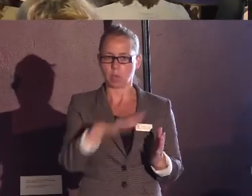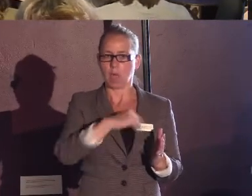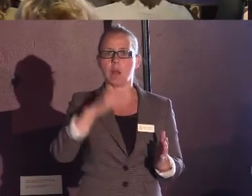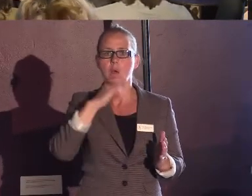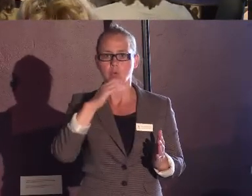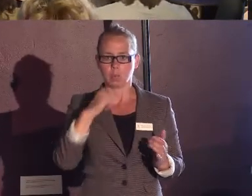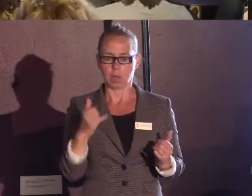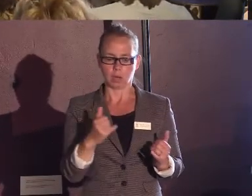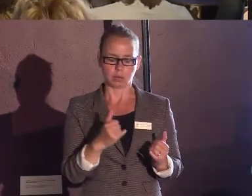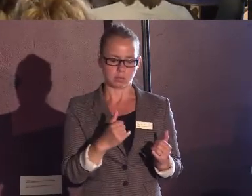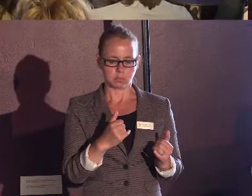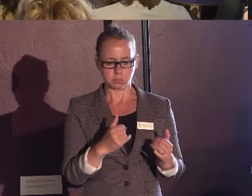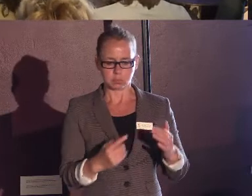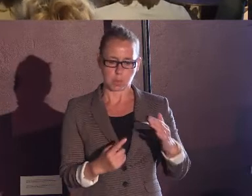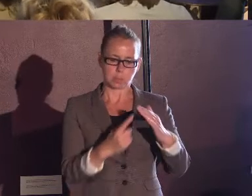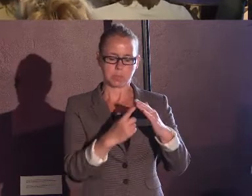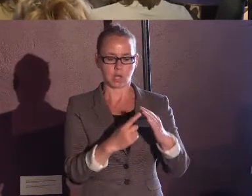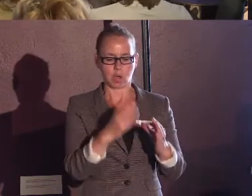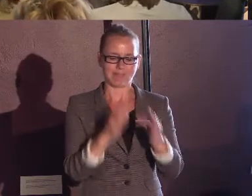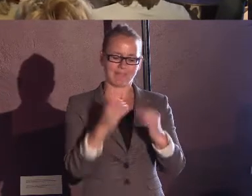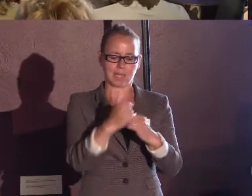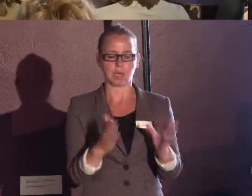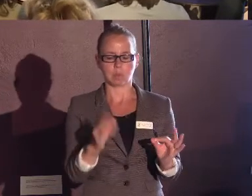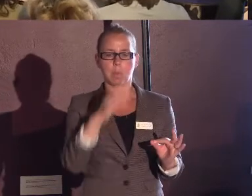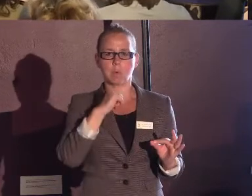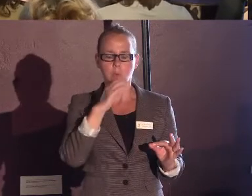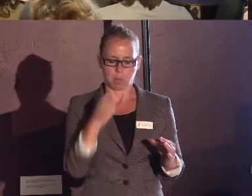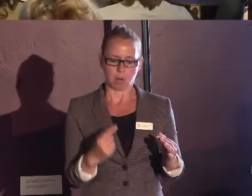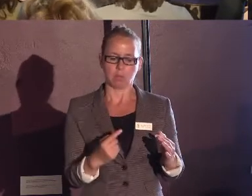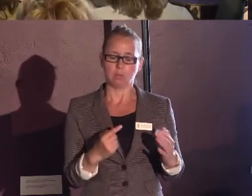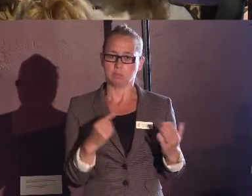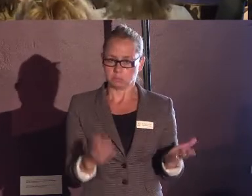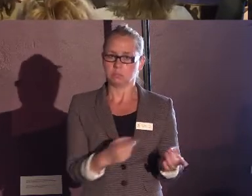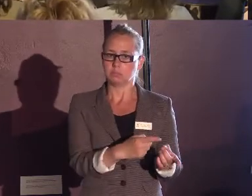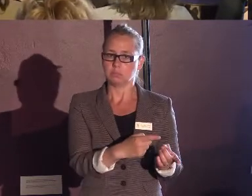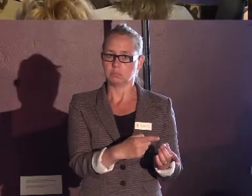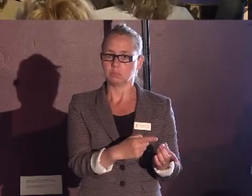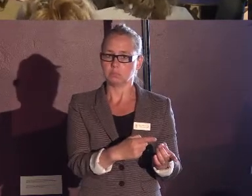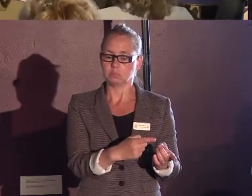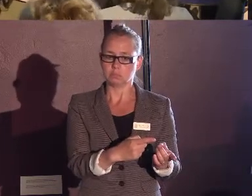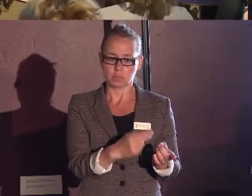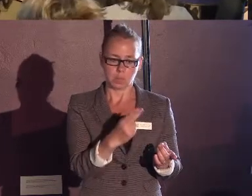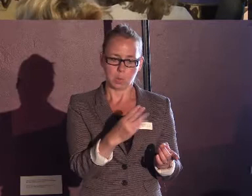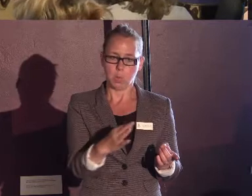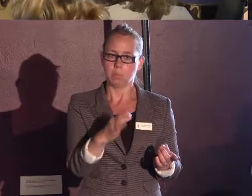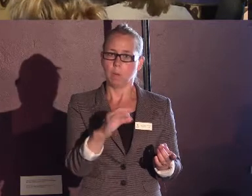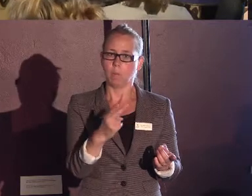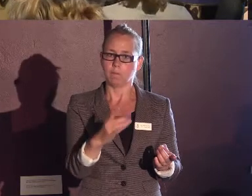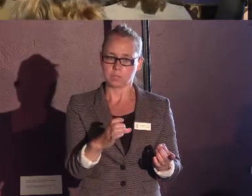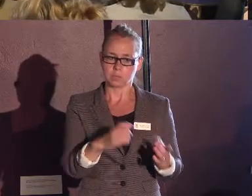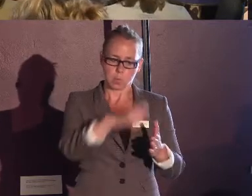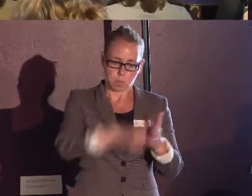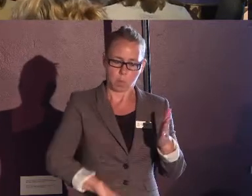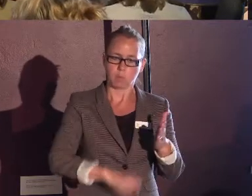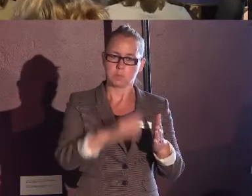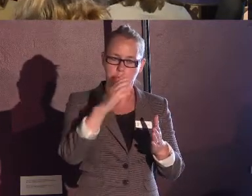ungdomar i åldern, alltså det vi definierar som ungdomar, alltså, så var ju upphovsmän på ett eller annat sätt. Det